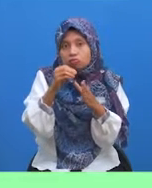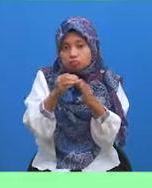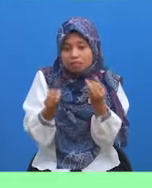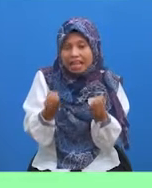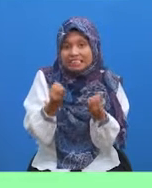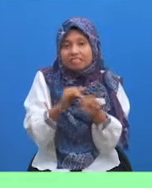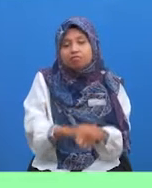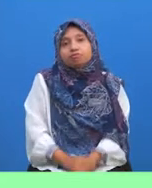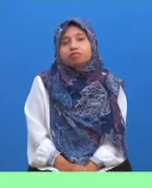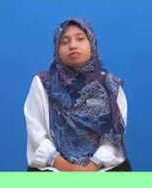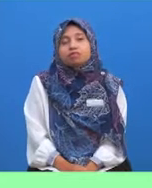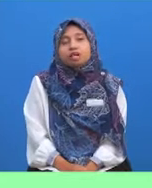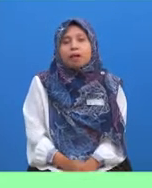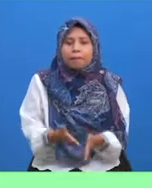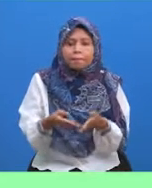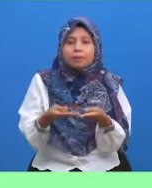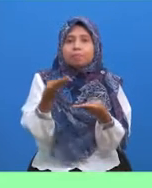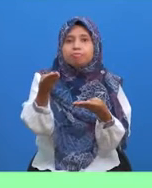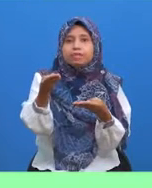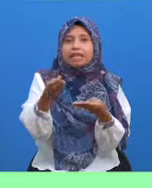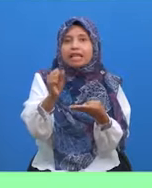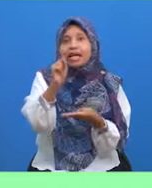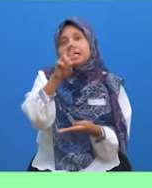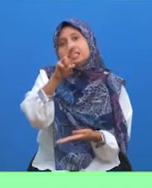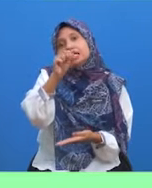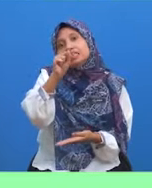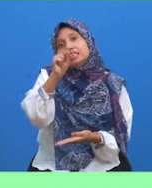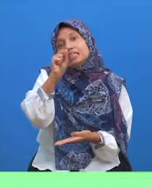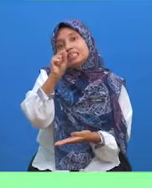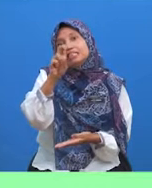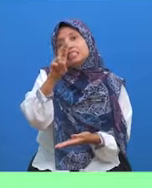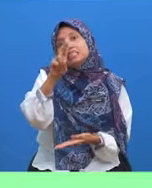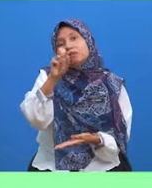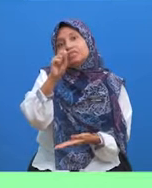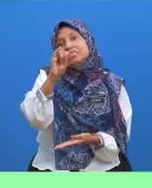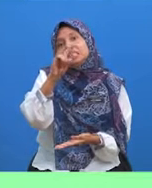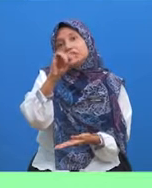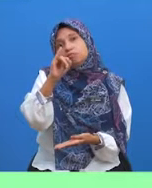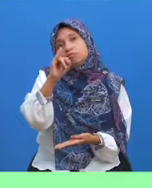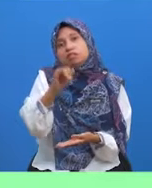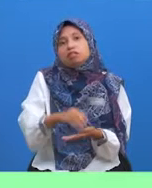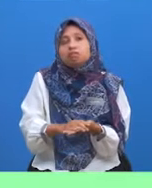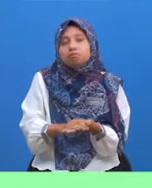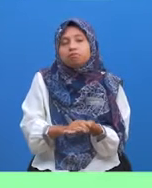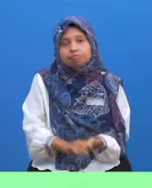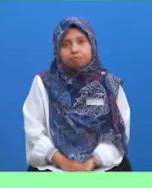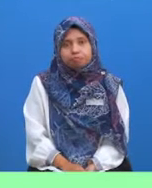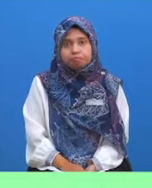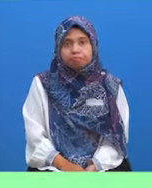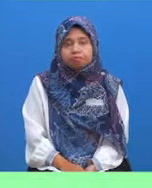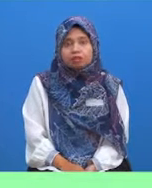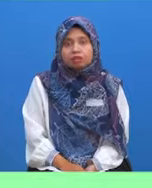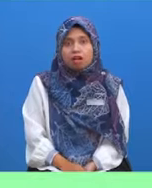pemberian subsidi menyebabkan penurunan kos pengeluaran firma firma akan